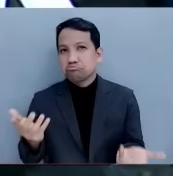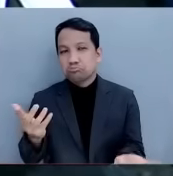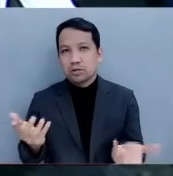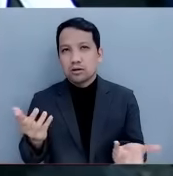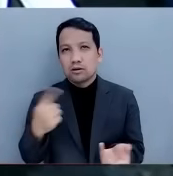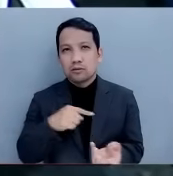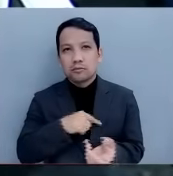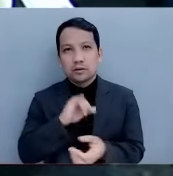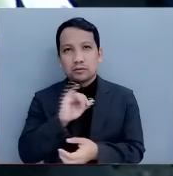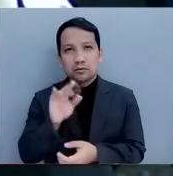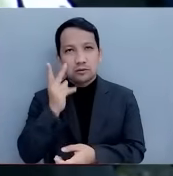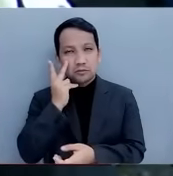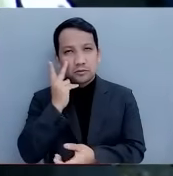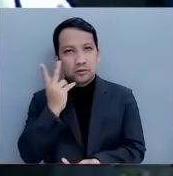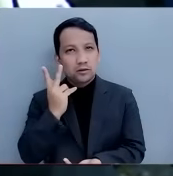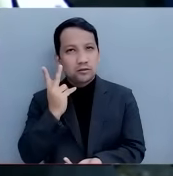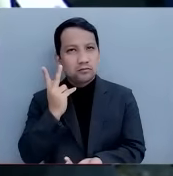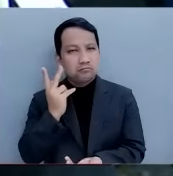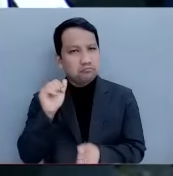kung